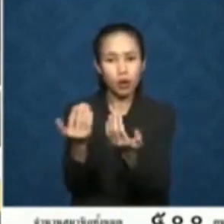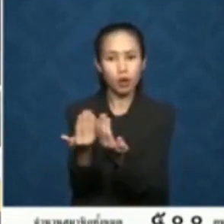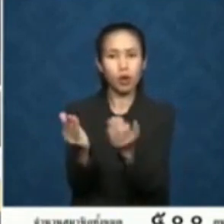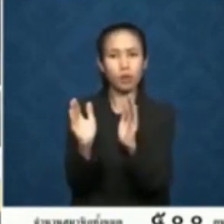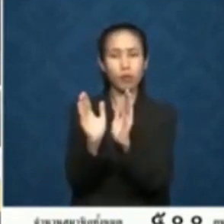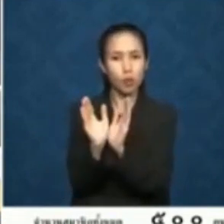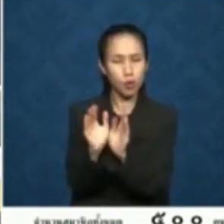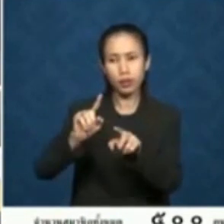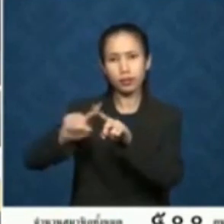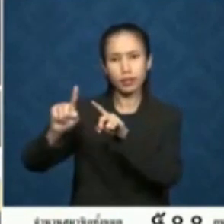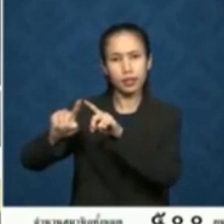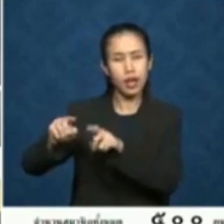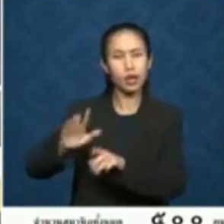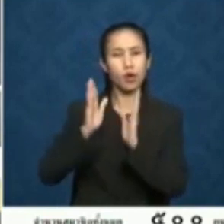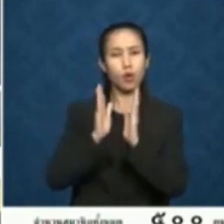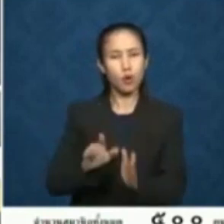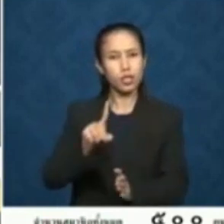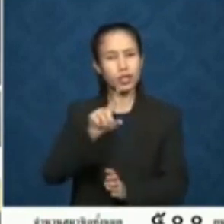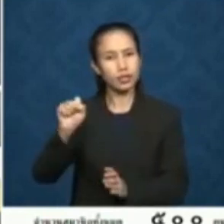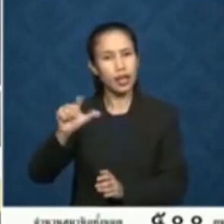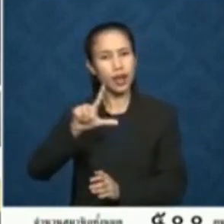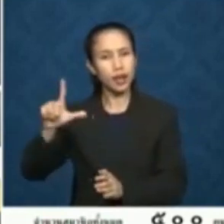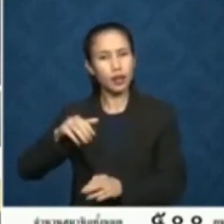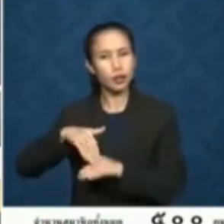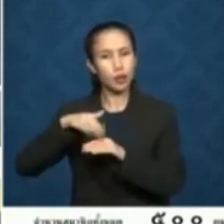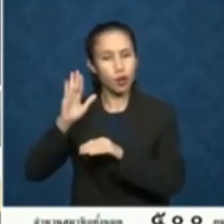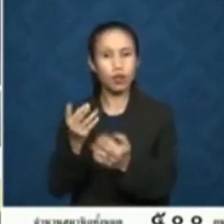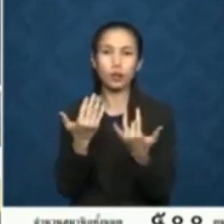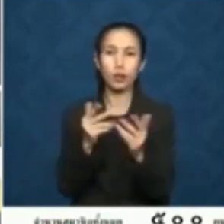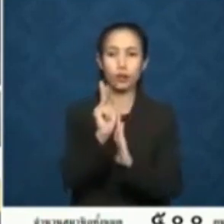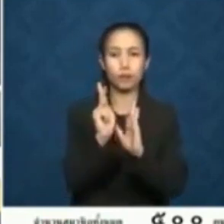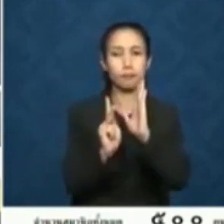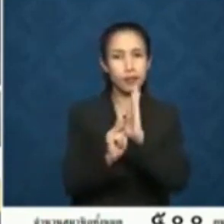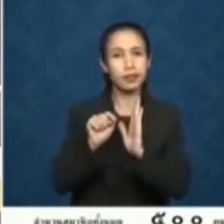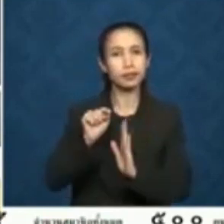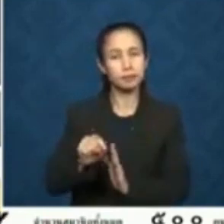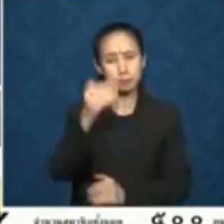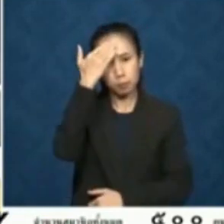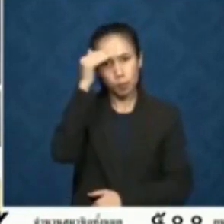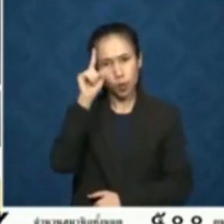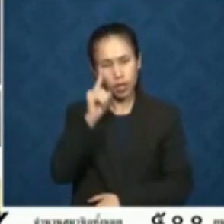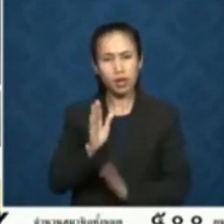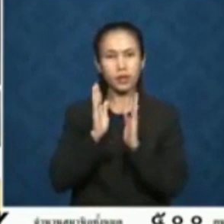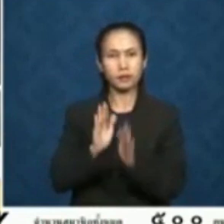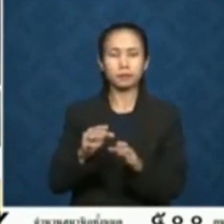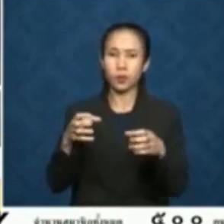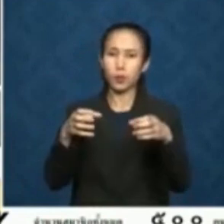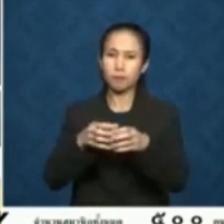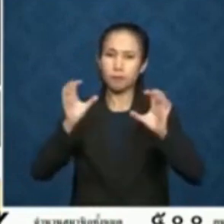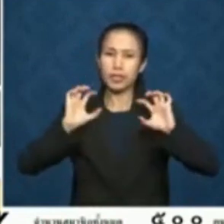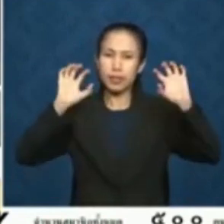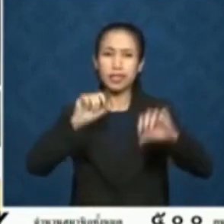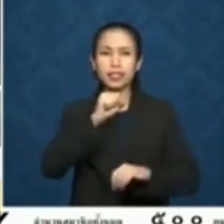าวประมงกี่แสนกี่ล้านชีวิตที่เขารอกฎหมายฉบับนี้เพราะความเกียจคร้านของรัฐบาล